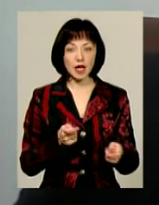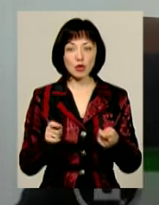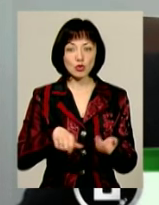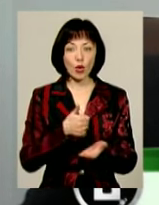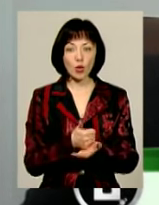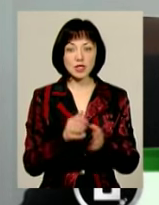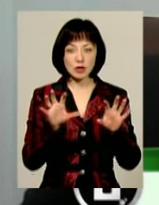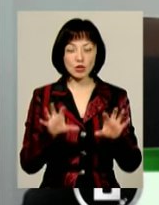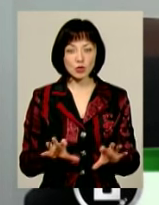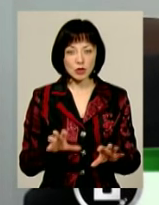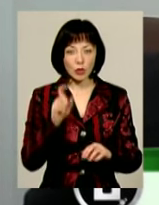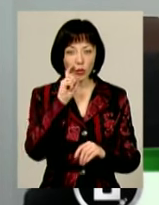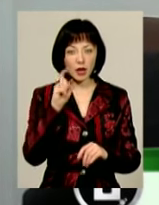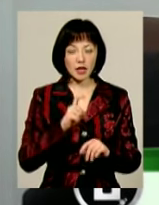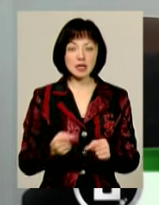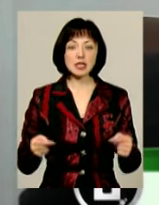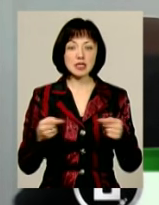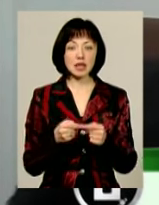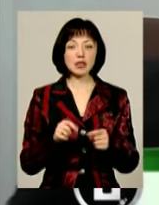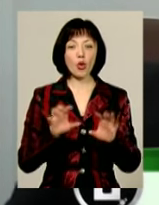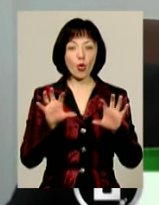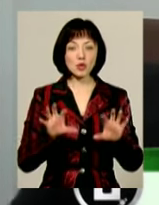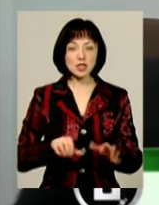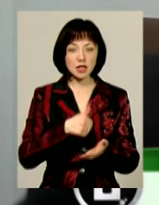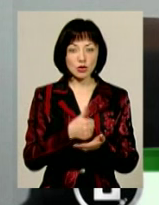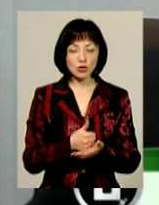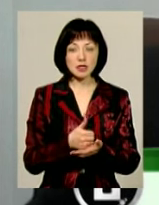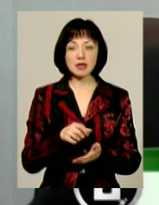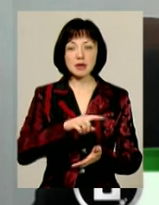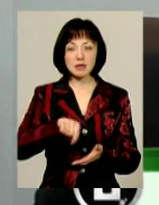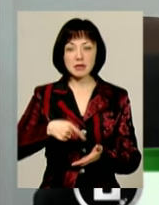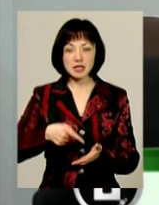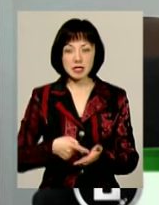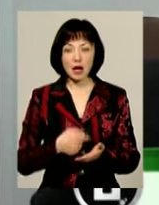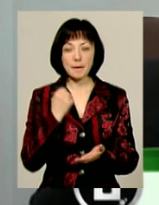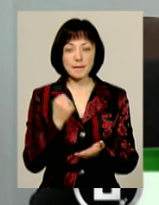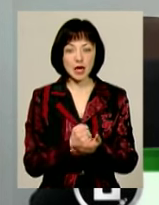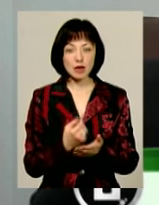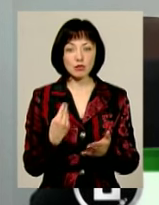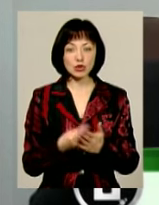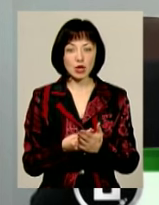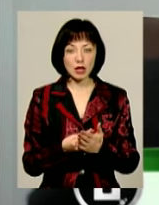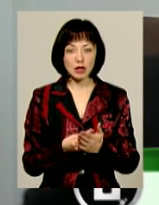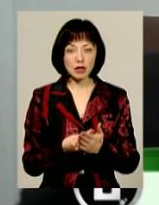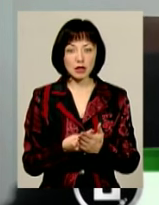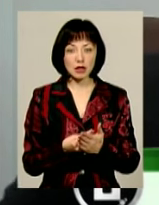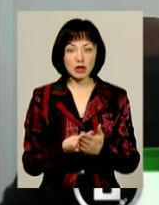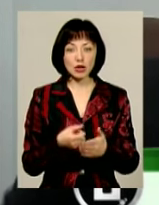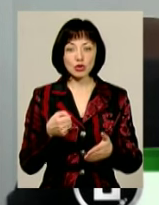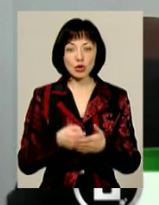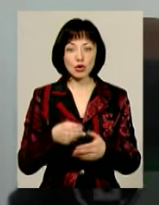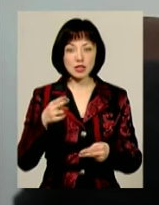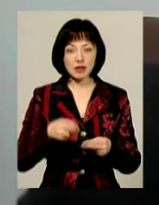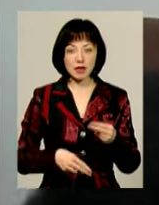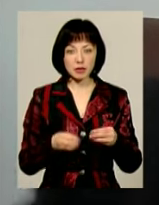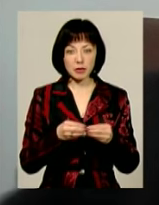Конституцією і законами України. Згідно Конституції і законів, міста прийняли бюджети до завершення